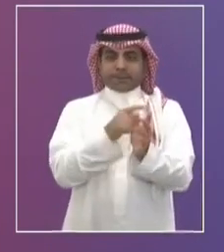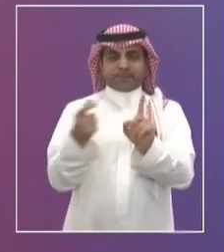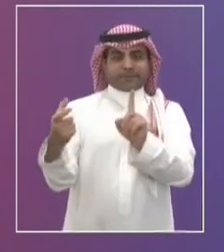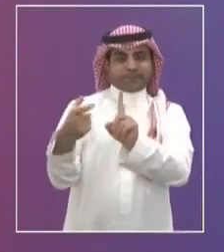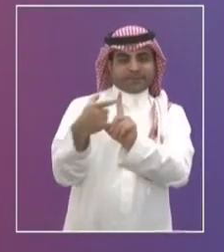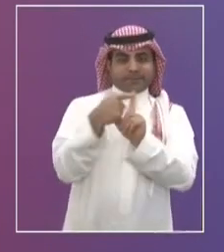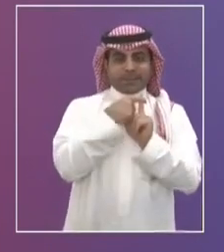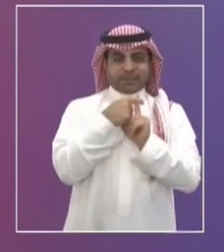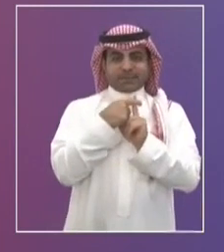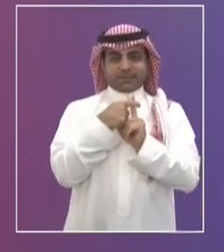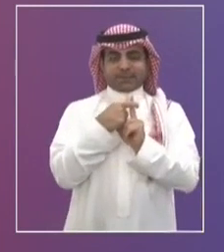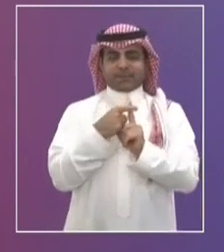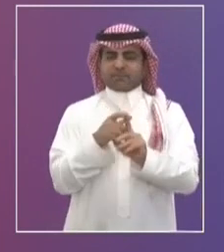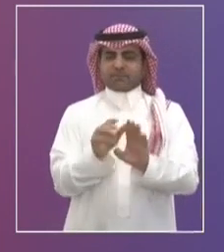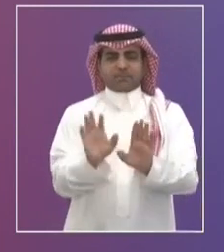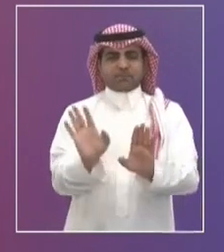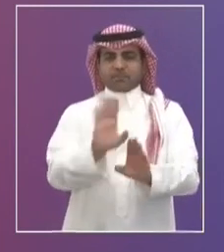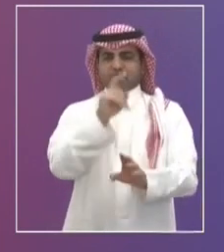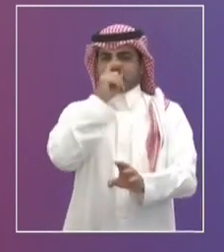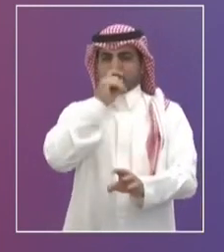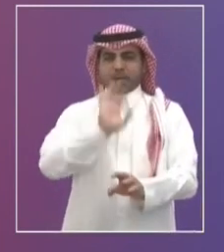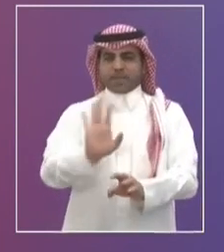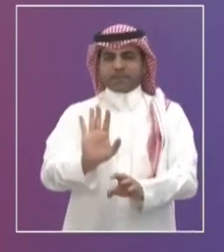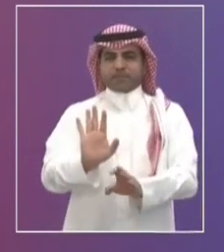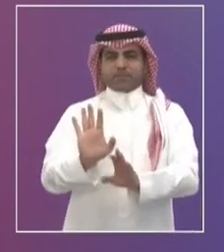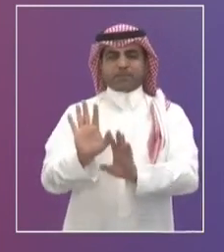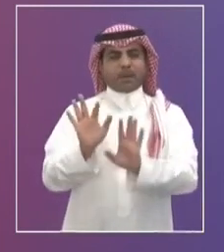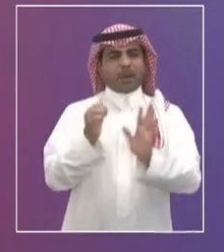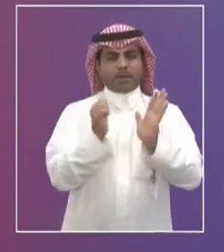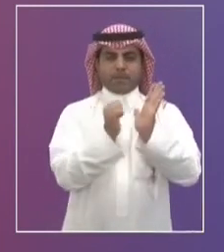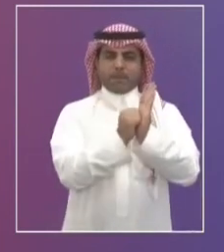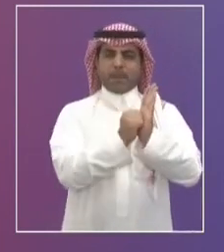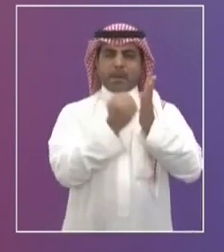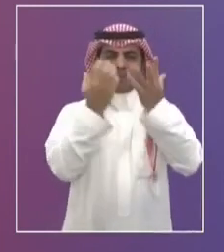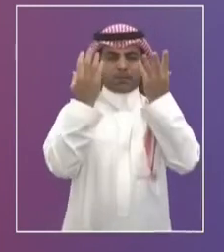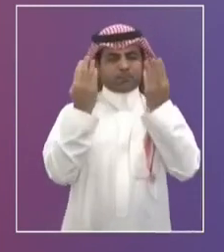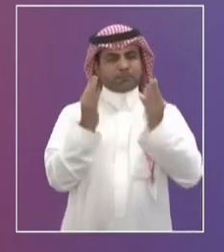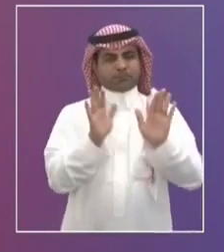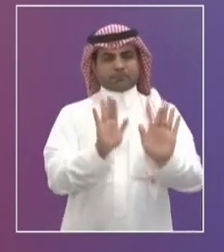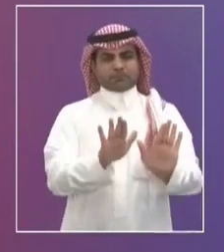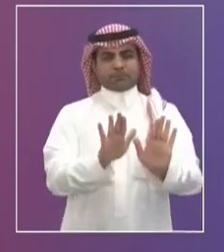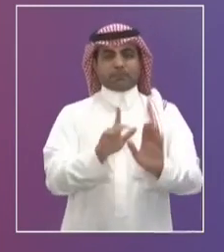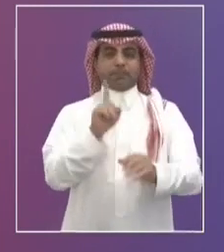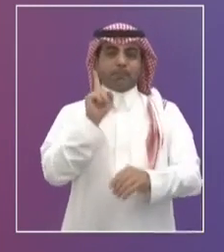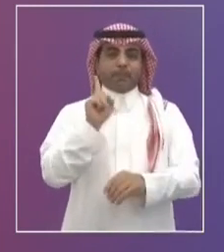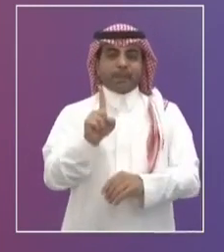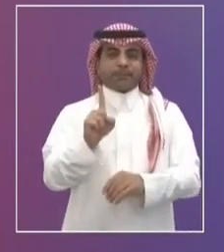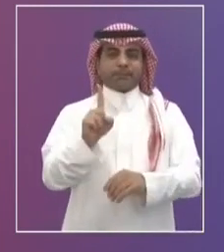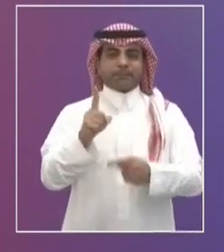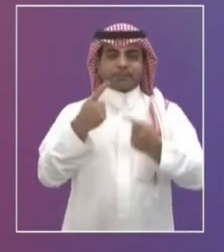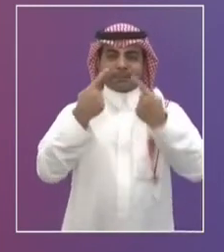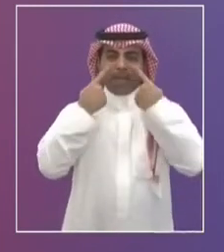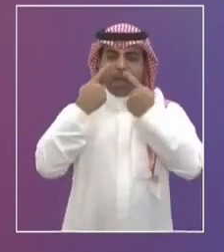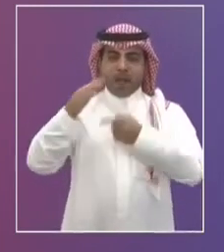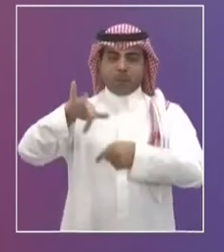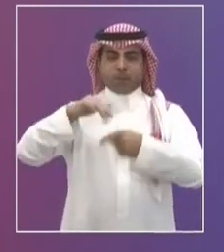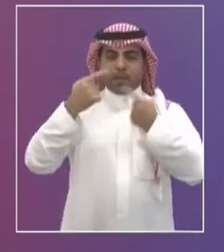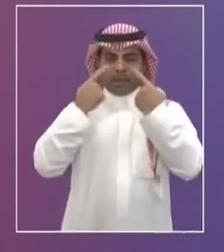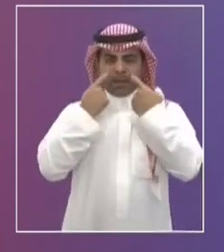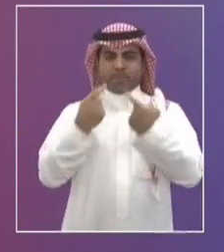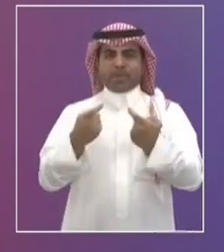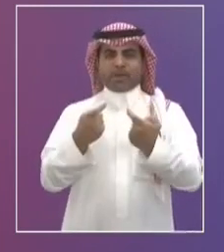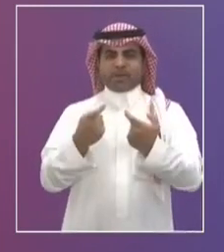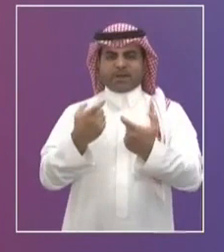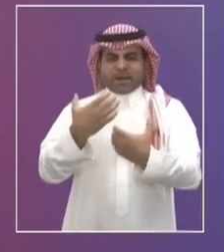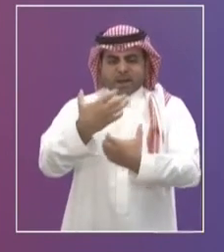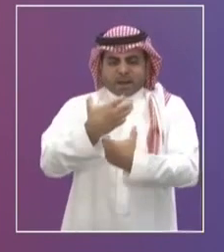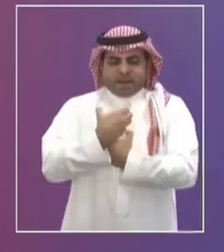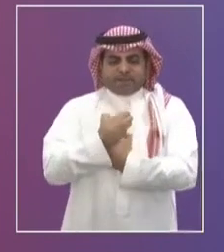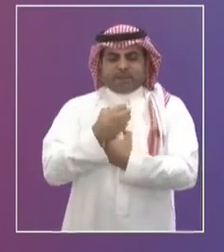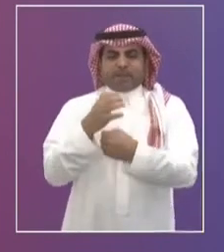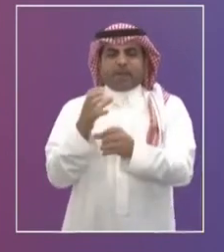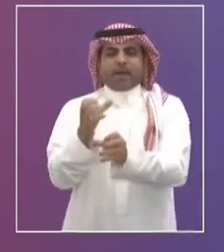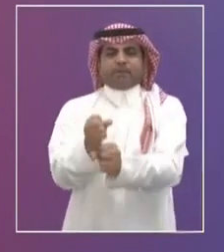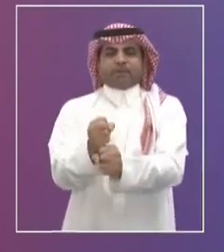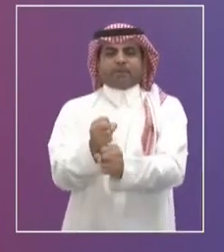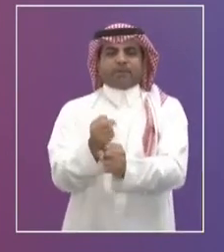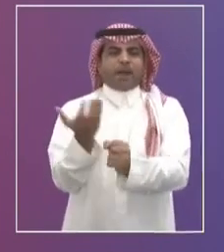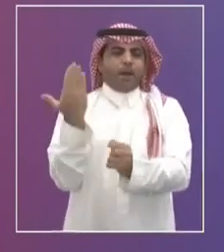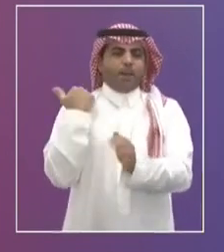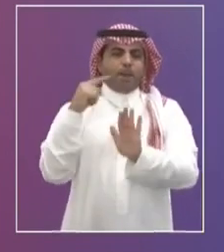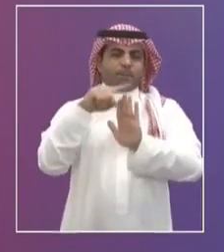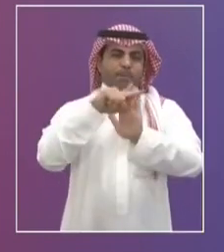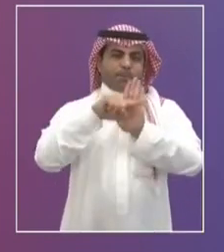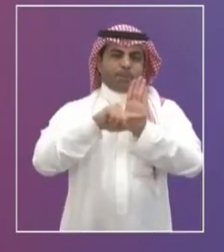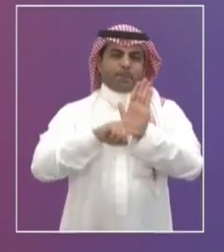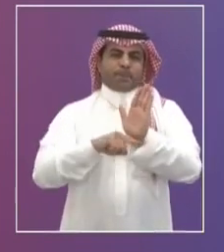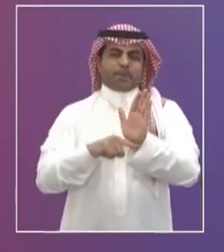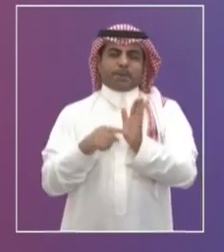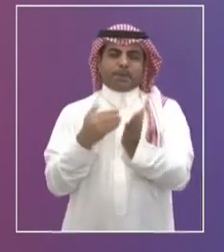بالخروج اجتاز مثل هذه التقييمات وبإمكانه العودة بحذر طبعا إلى المنزل وإلى حياته الطبيعية وفق التوصيات الطبية للتعلق